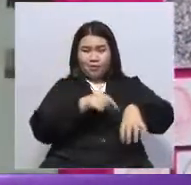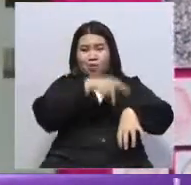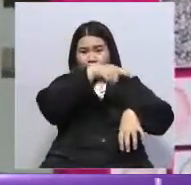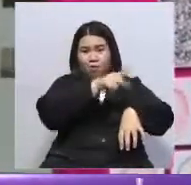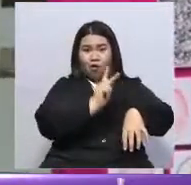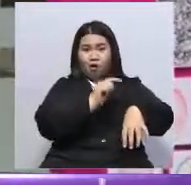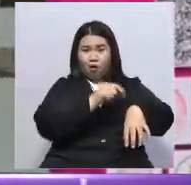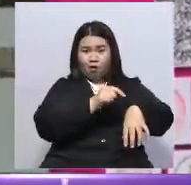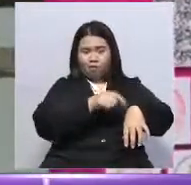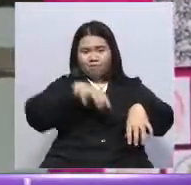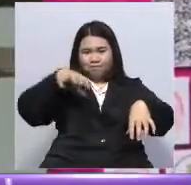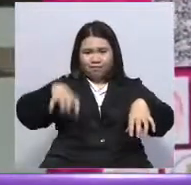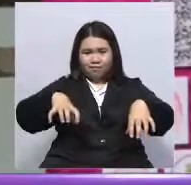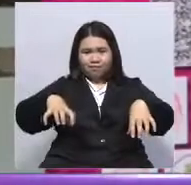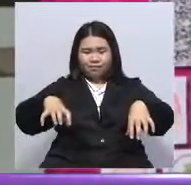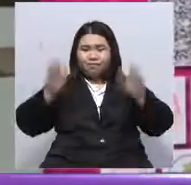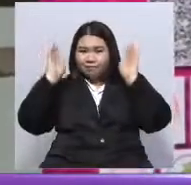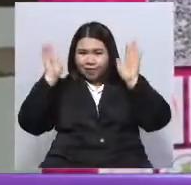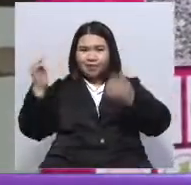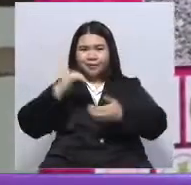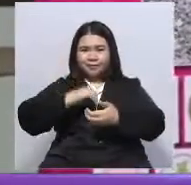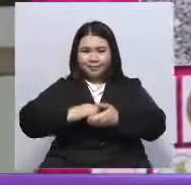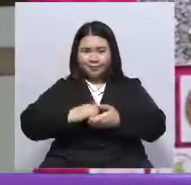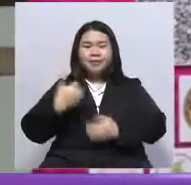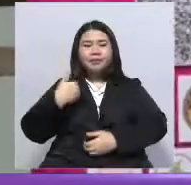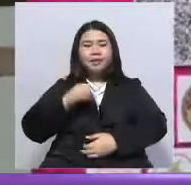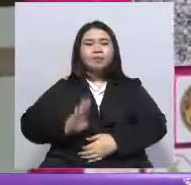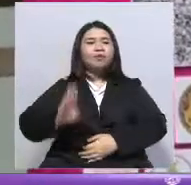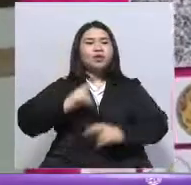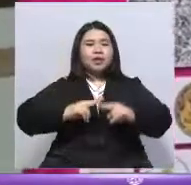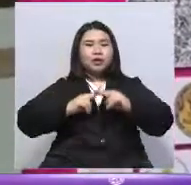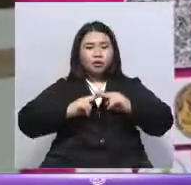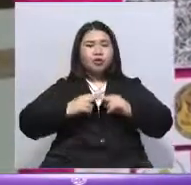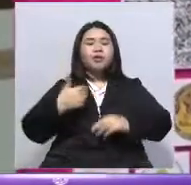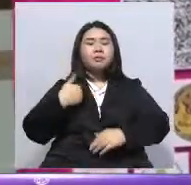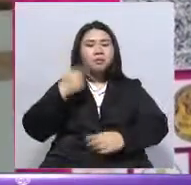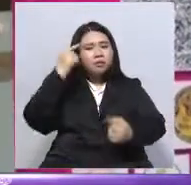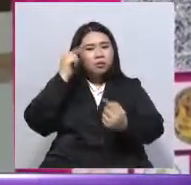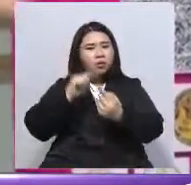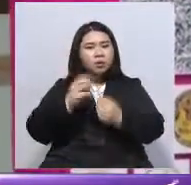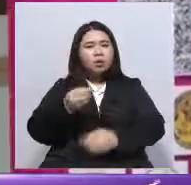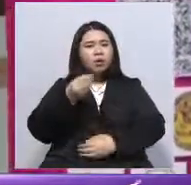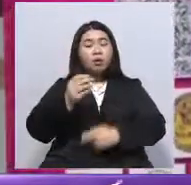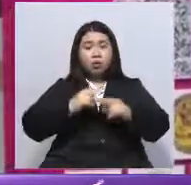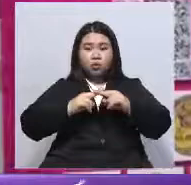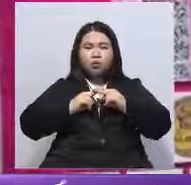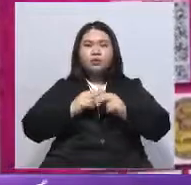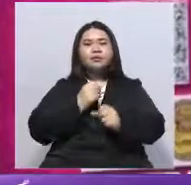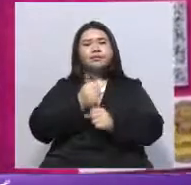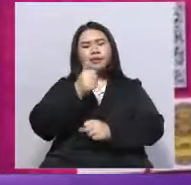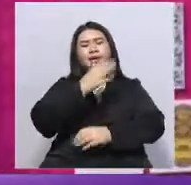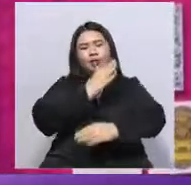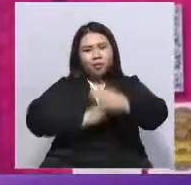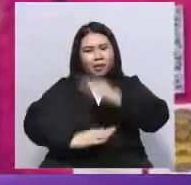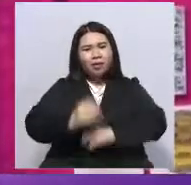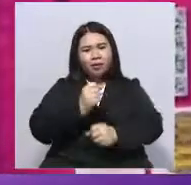นาคุณภาพชีวิตคนพิการและกรมประชาสัมพันธ์รวมทั้งภาคเอกชนที่มุ่งเน้นให้เห็นถึงคุณค่าของคนพิการ